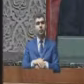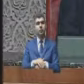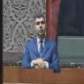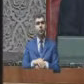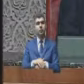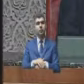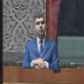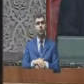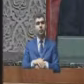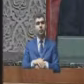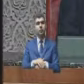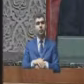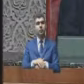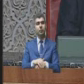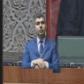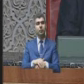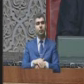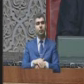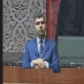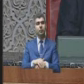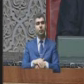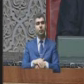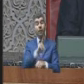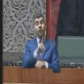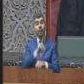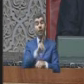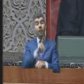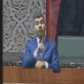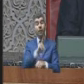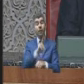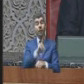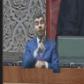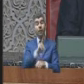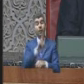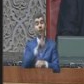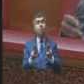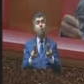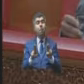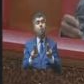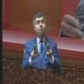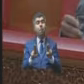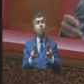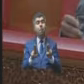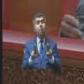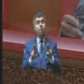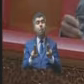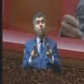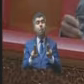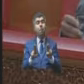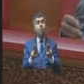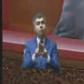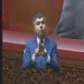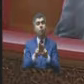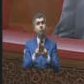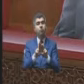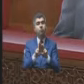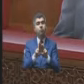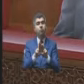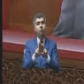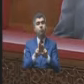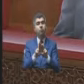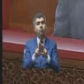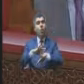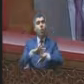العمومية وتحديث الإدارة، وموضوعه إدماج حامل الشهادات